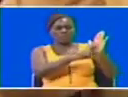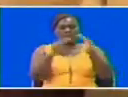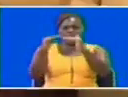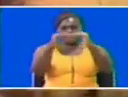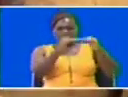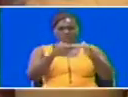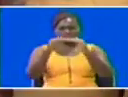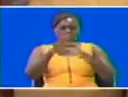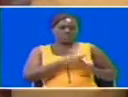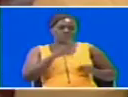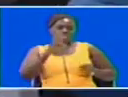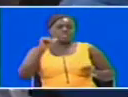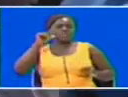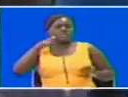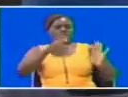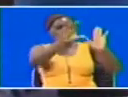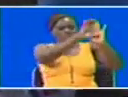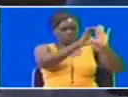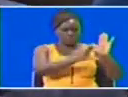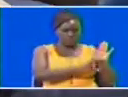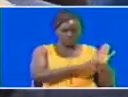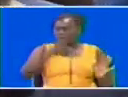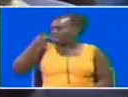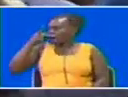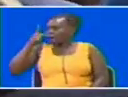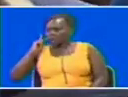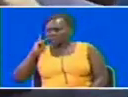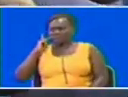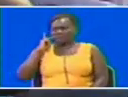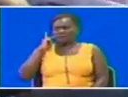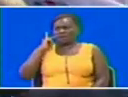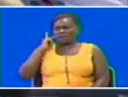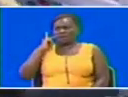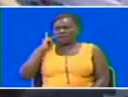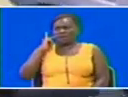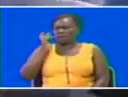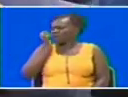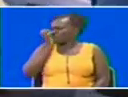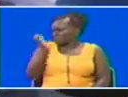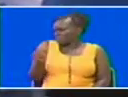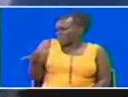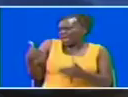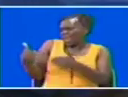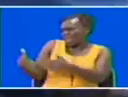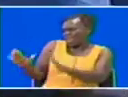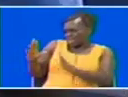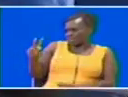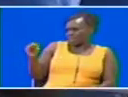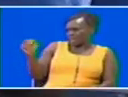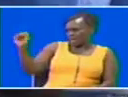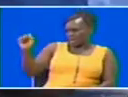in the spirit of the new constitution. Kalonzo Musyoka hata hivyo ametupilia mbali makisio kuwa anaondoka muungano wa